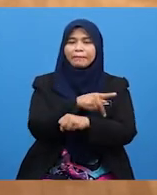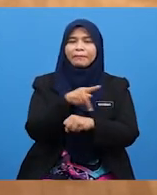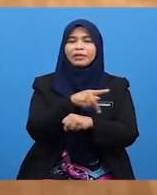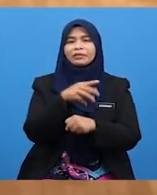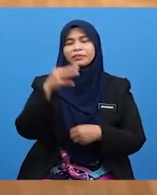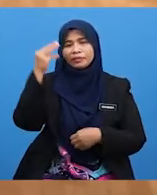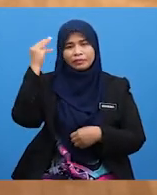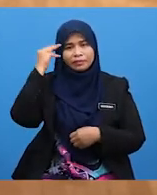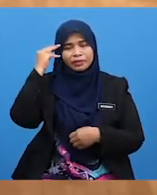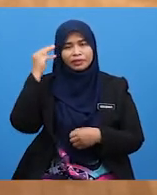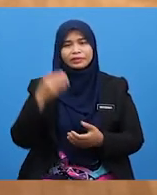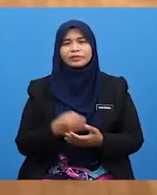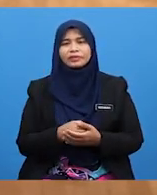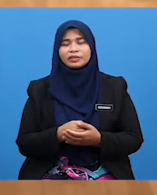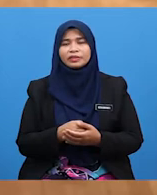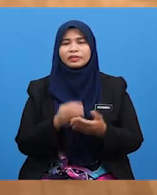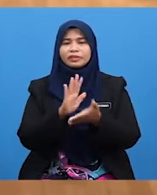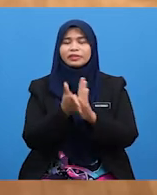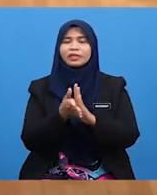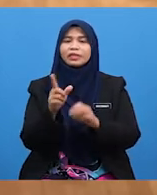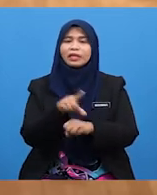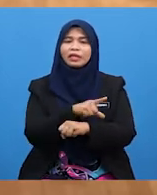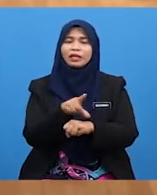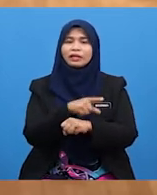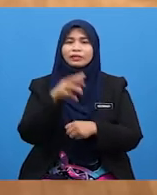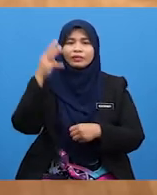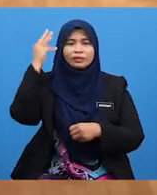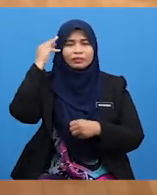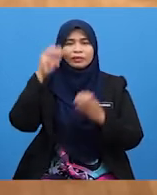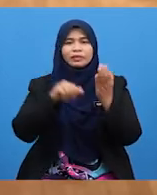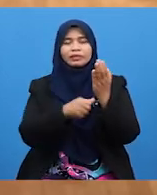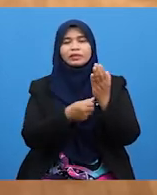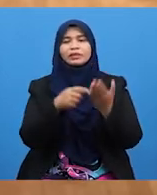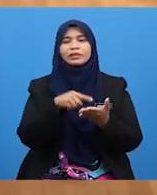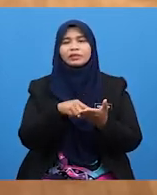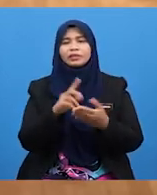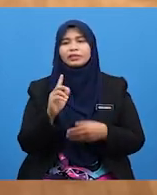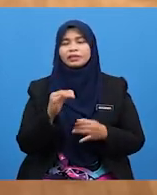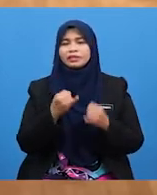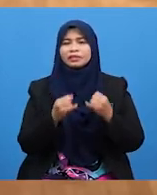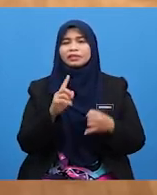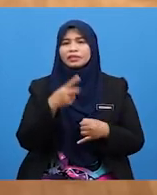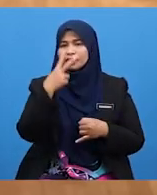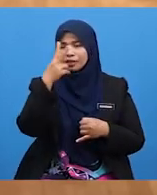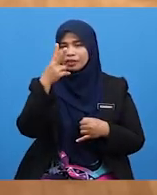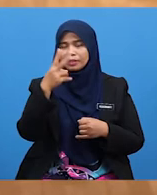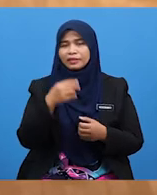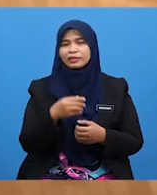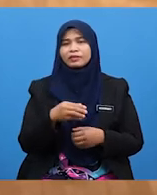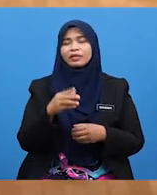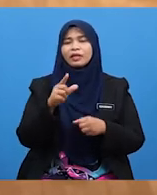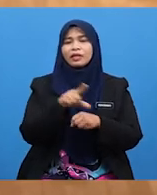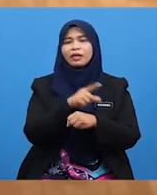pantun-pantun Melayu. Jadi lagu Melayu asli ini juga kalau kita lihat daripada filem-filem Melayu klasik, ada juga